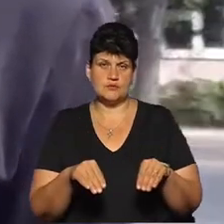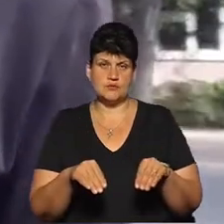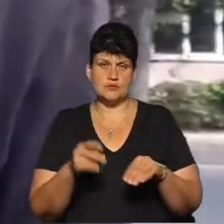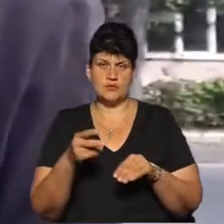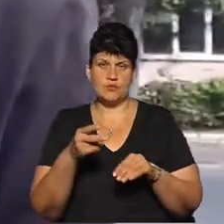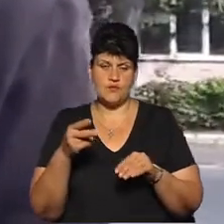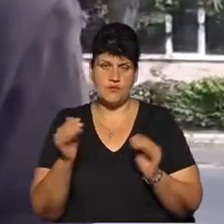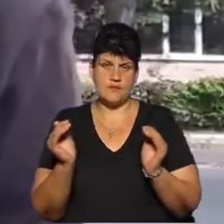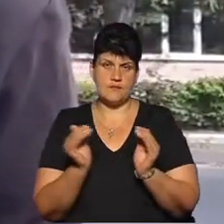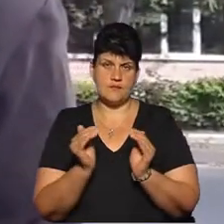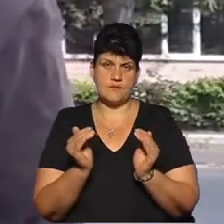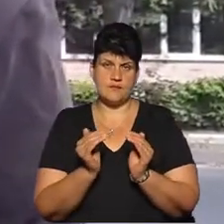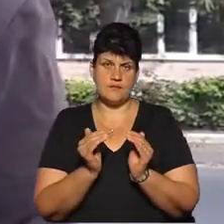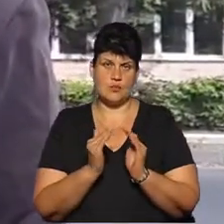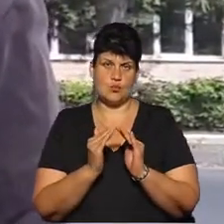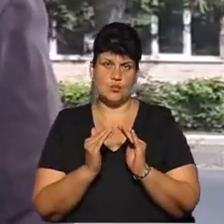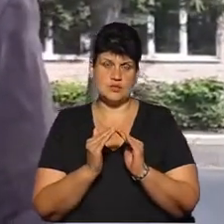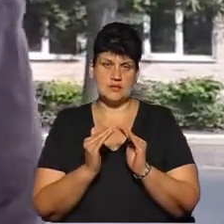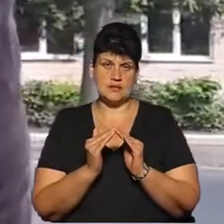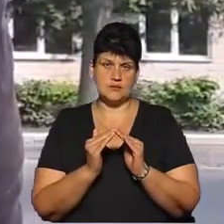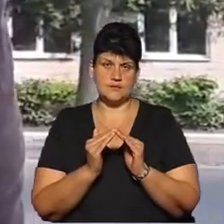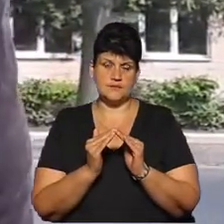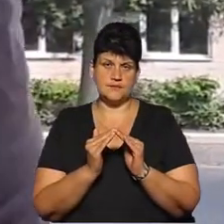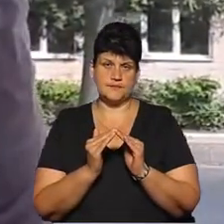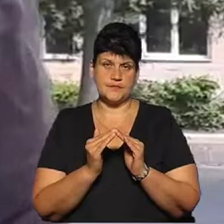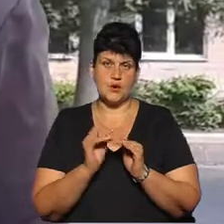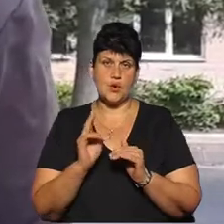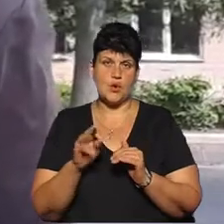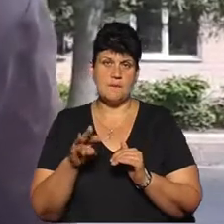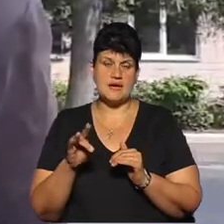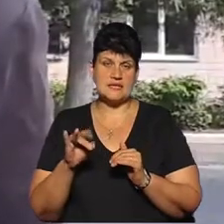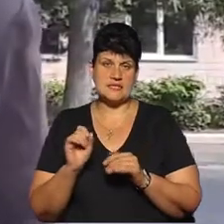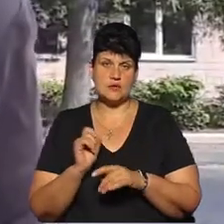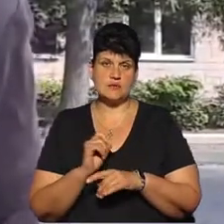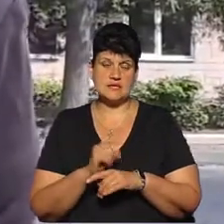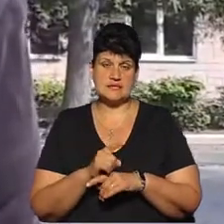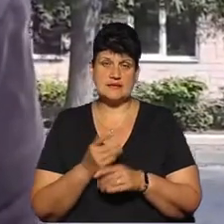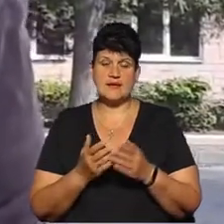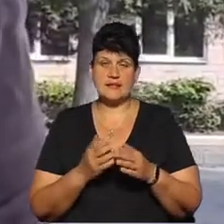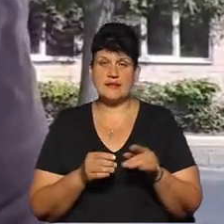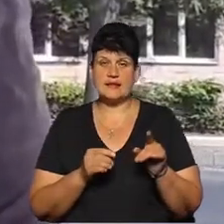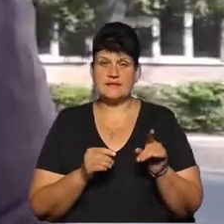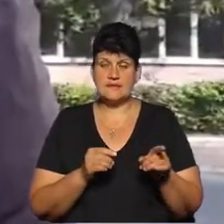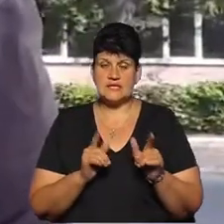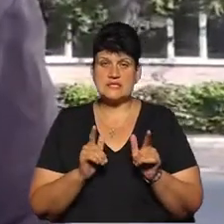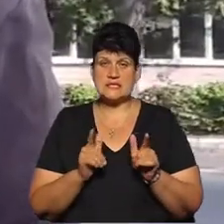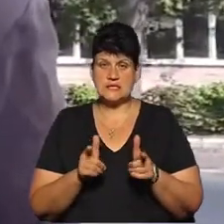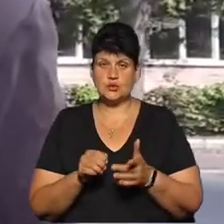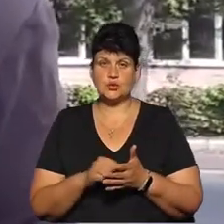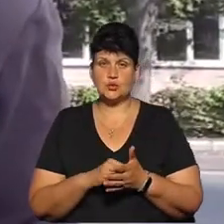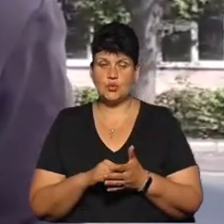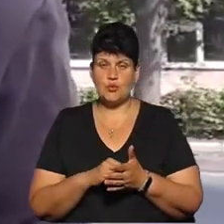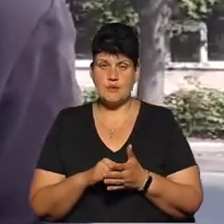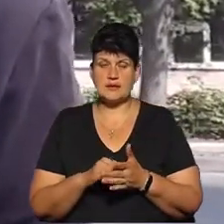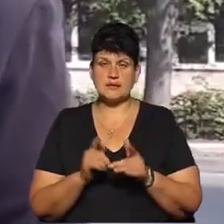невеличкий будиночок, скажімо так, комерційного призначення, але він згідно документів, згідно